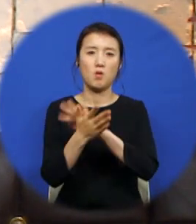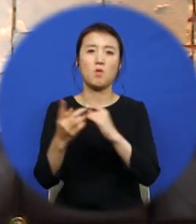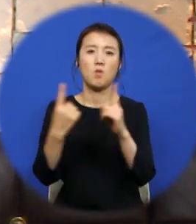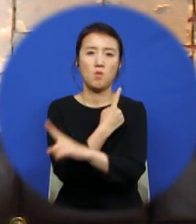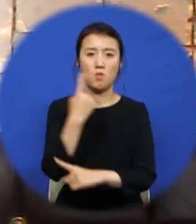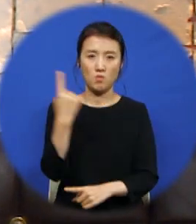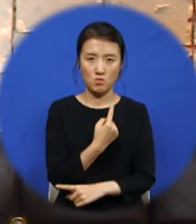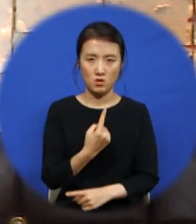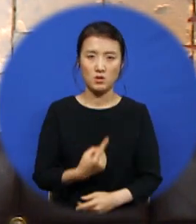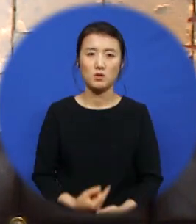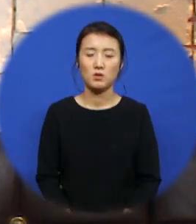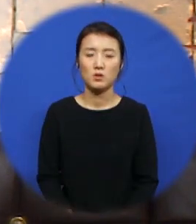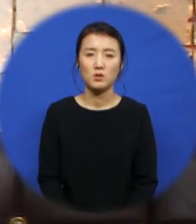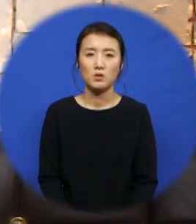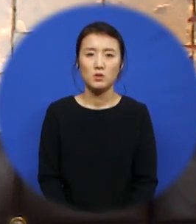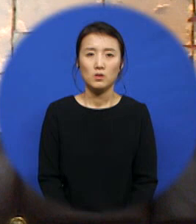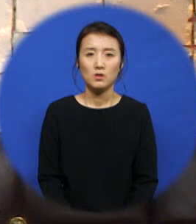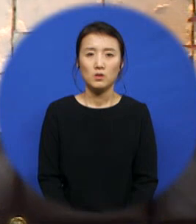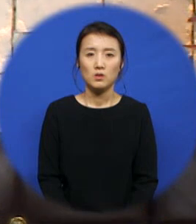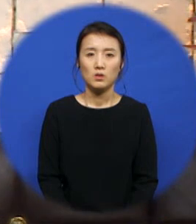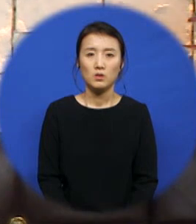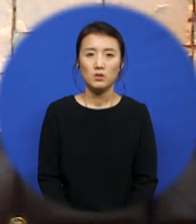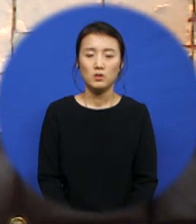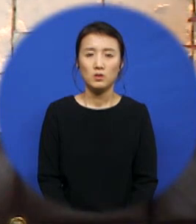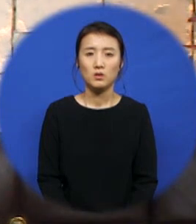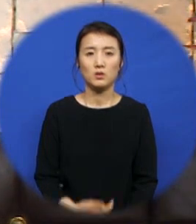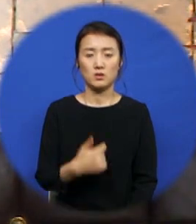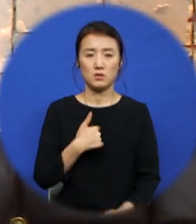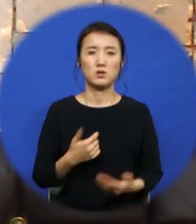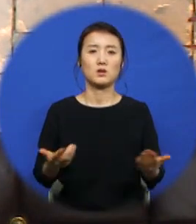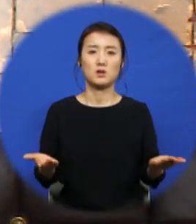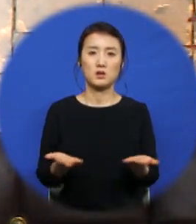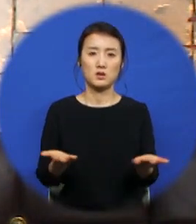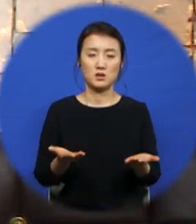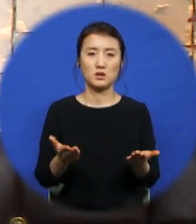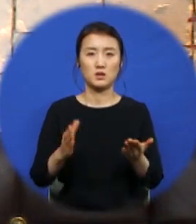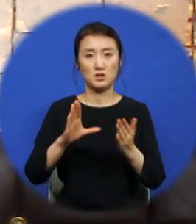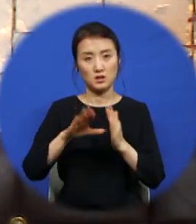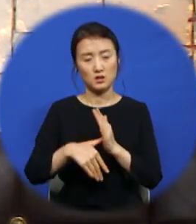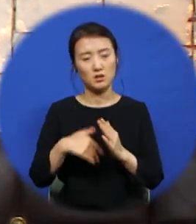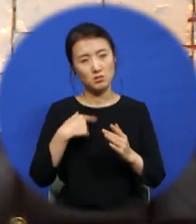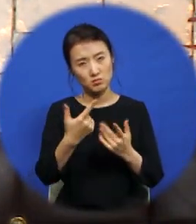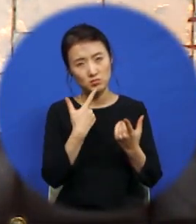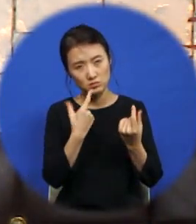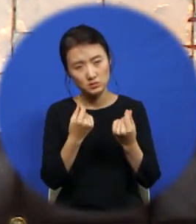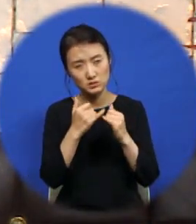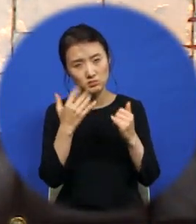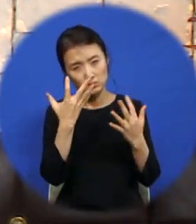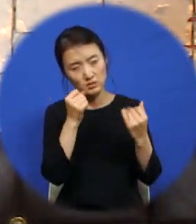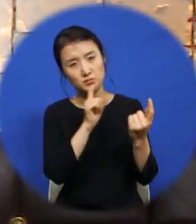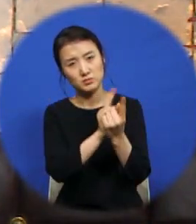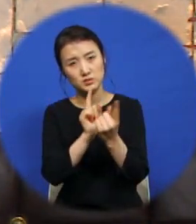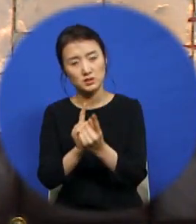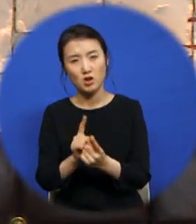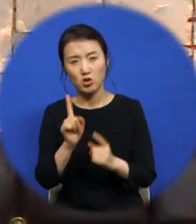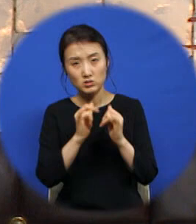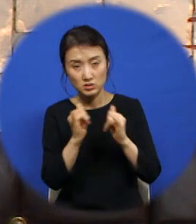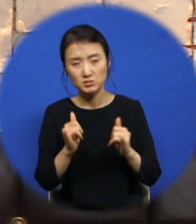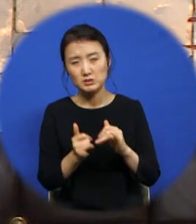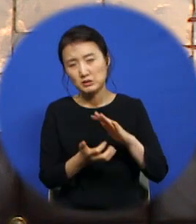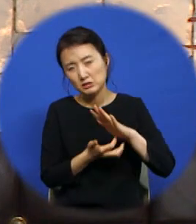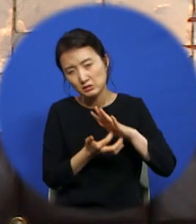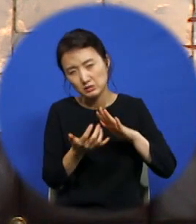정말 작은 습관이 운명을 바꾸죠 저는 그동안 직장 생활 하면서 이런 분 참 많이 봤습니다 항상 계산한 사람들이